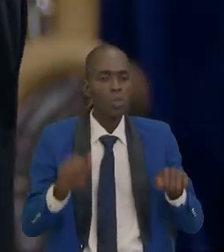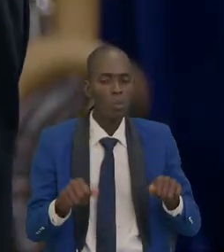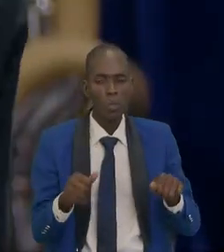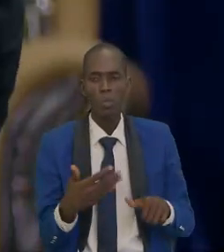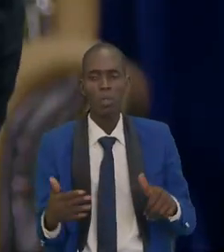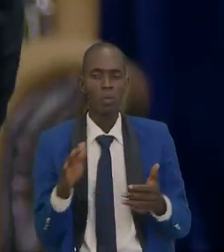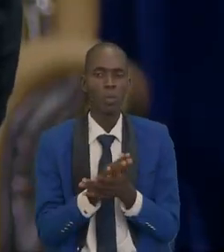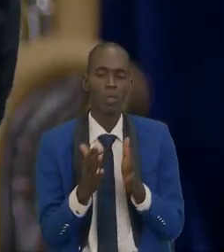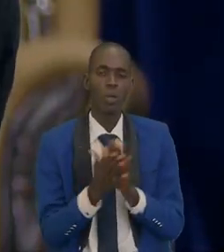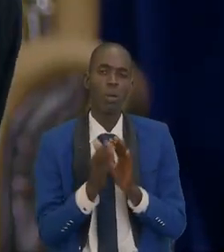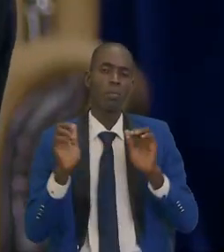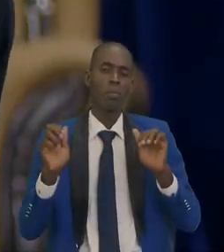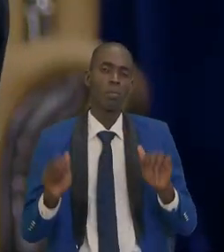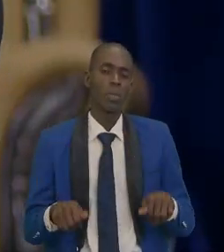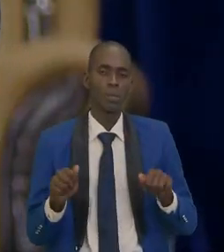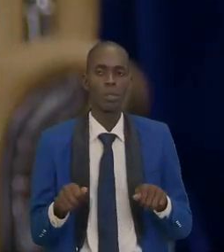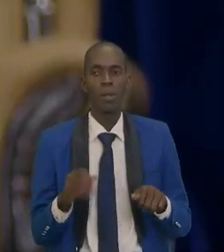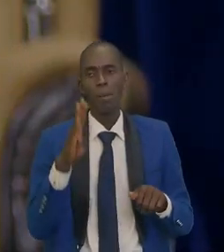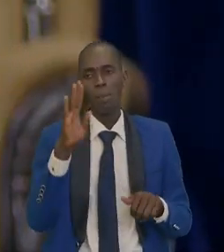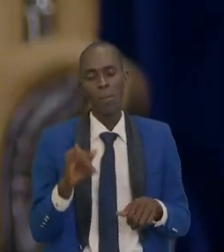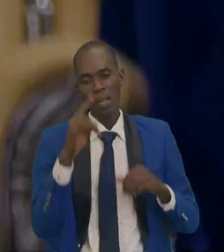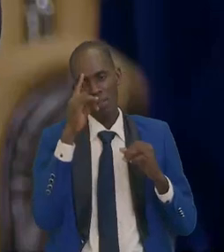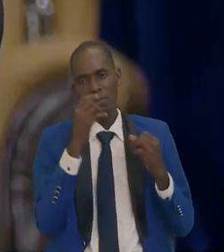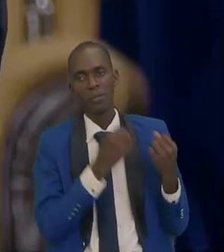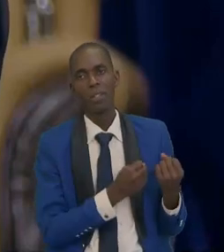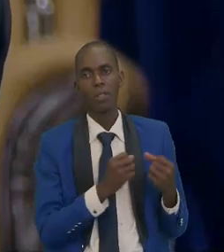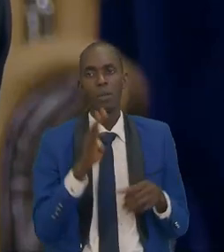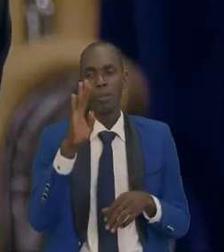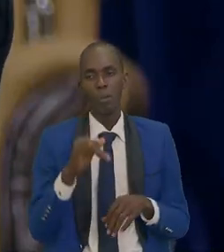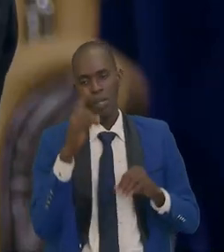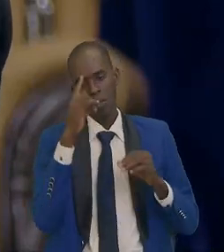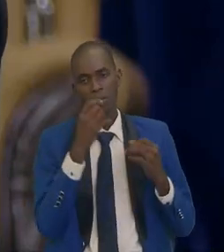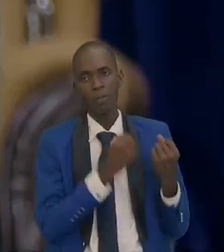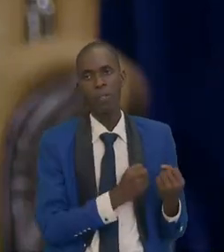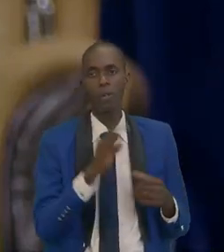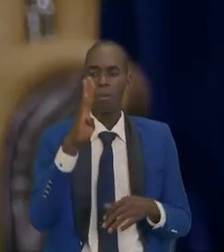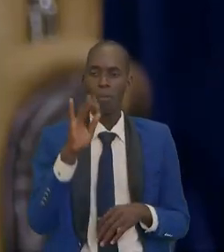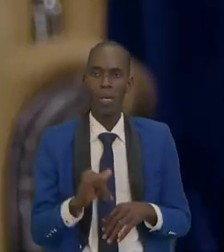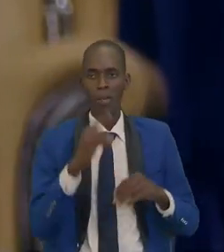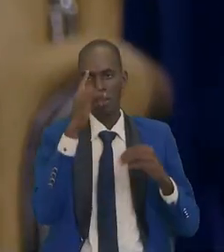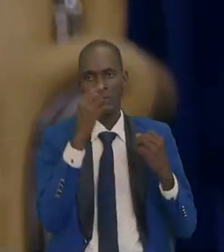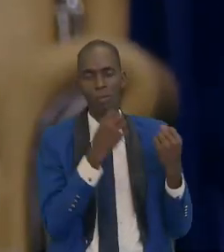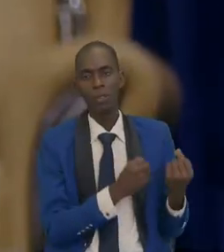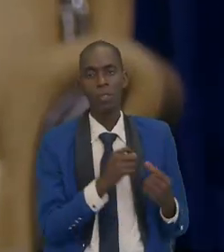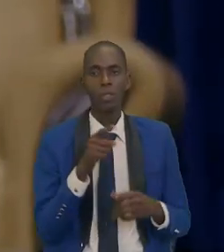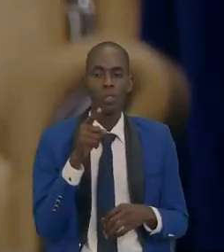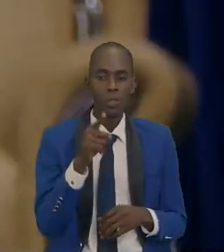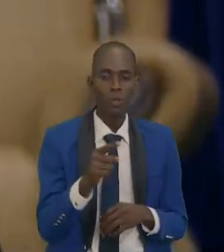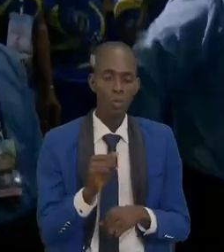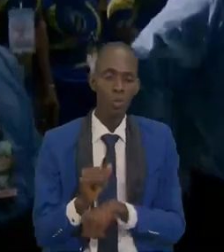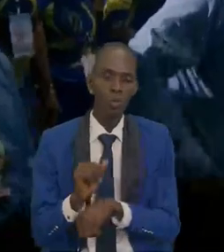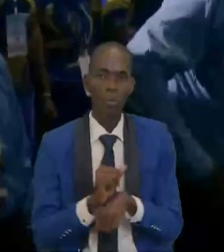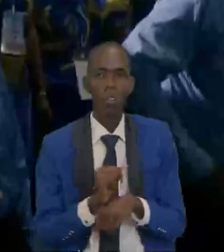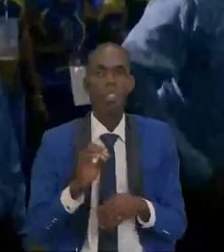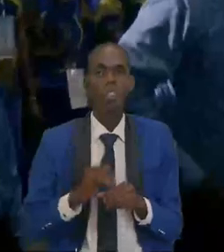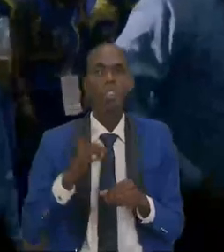L'impossible deviendra possible par la foi, par la foi, par la foi. Tu